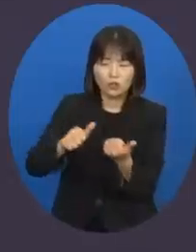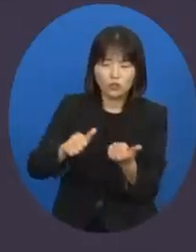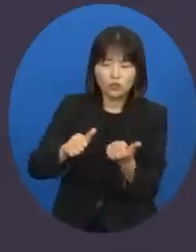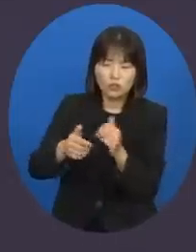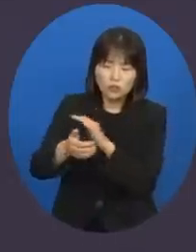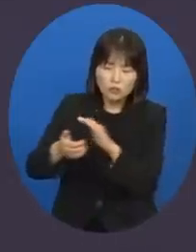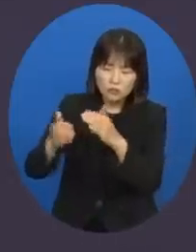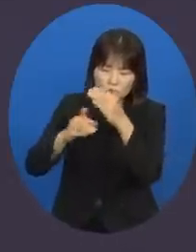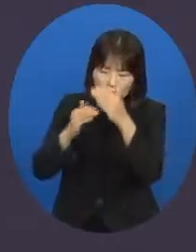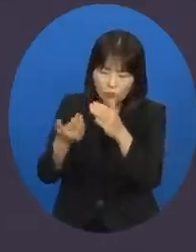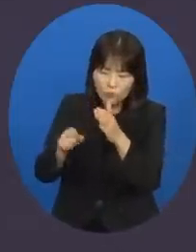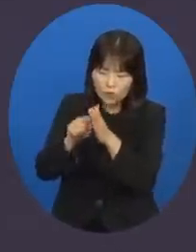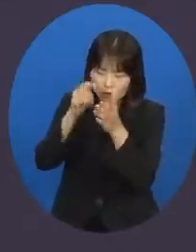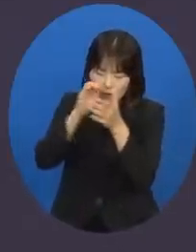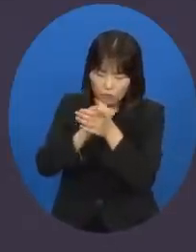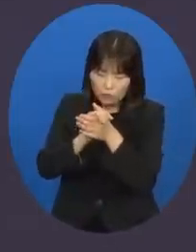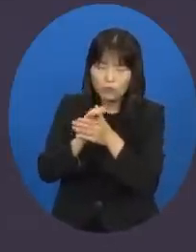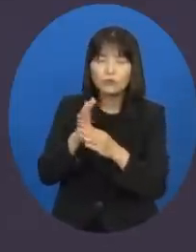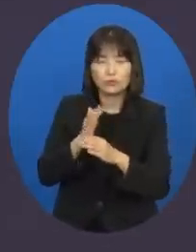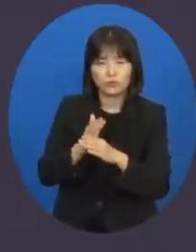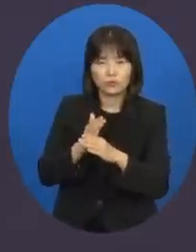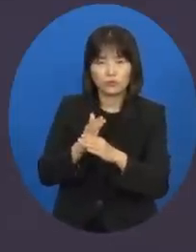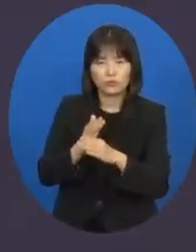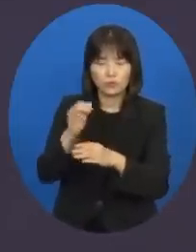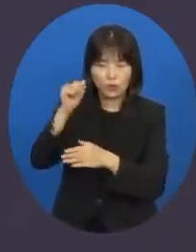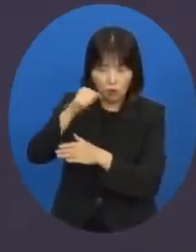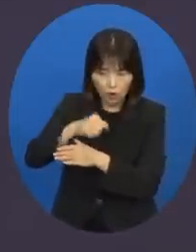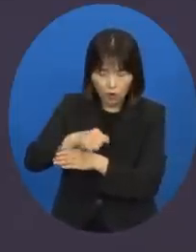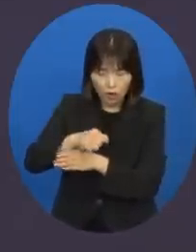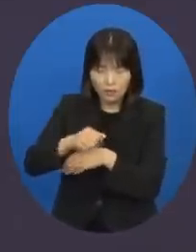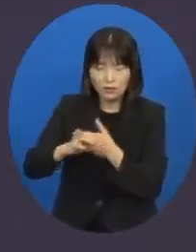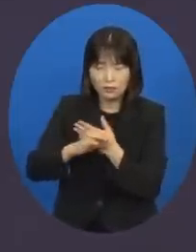하고 있습니다. 허락하신다면 치유와 회복을 주십시오.